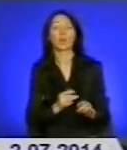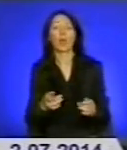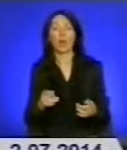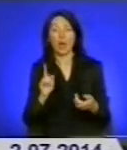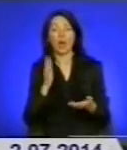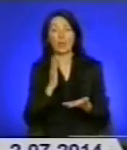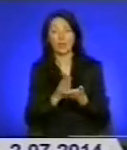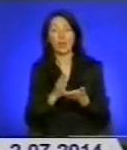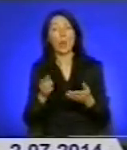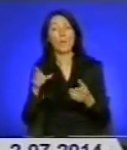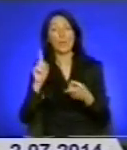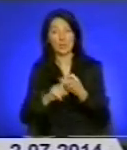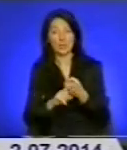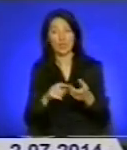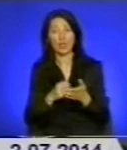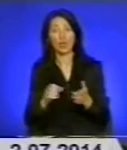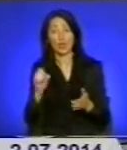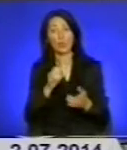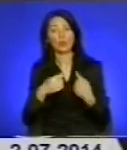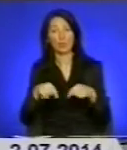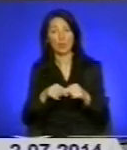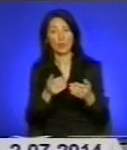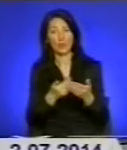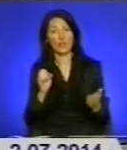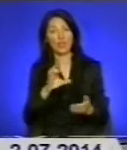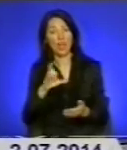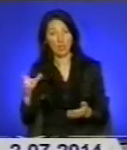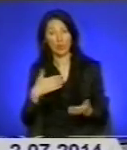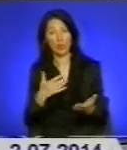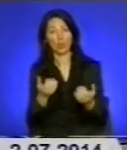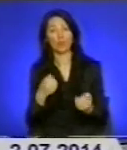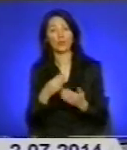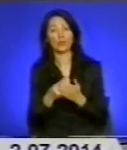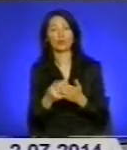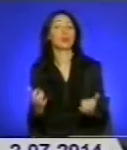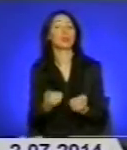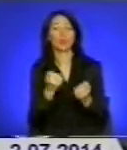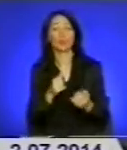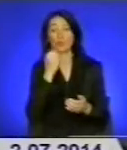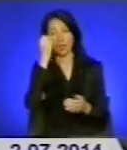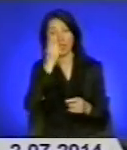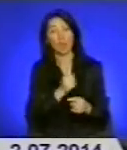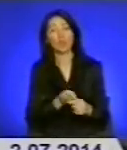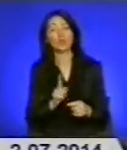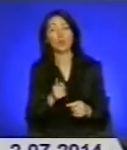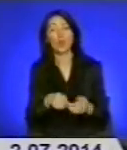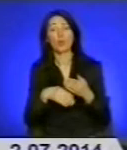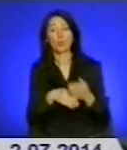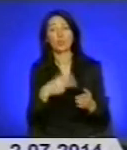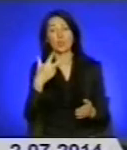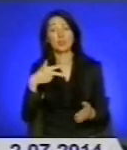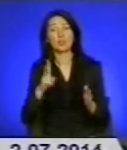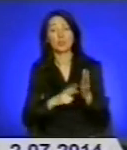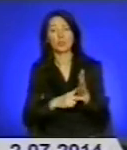від ЄС Ми отримали відповідну фінансову підтримку завдяки якій розпочали 37 проектів нового урядування при цьому були